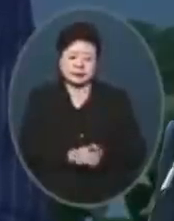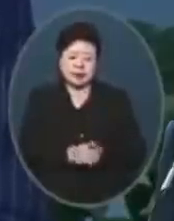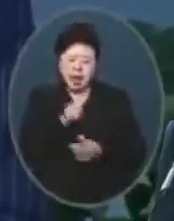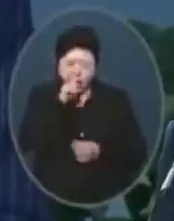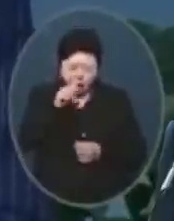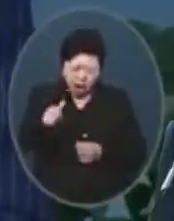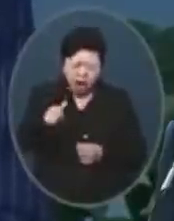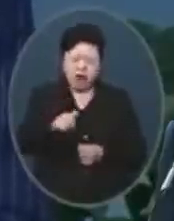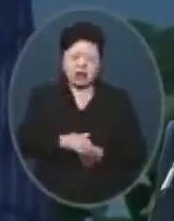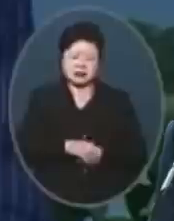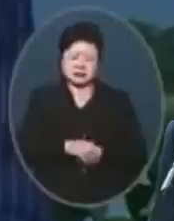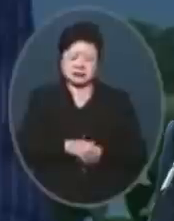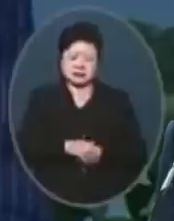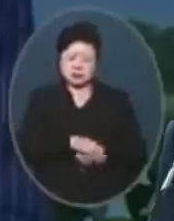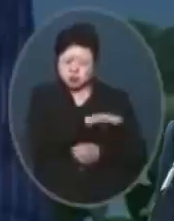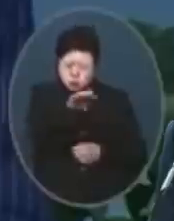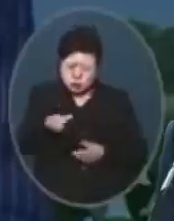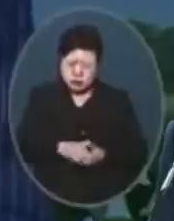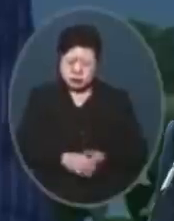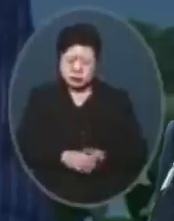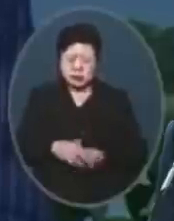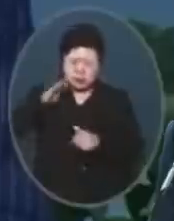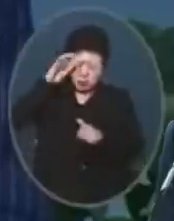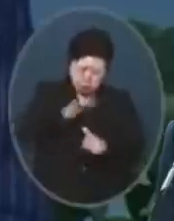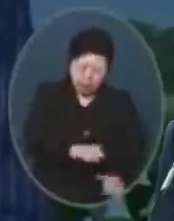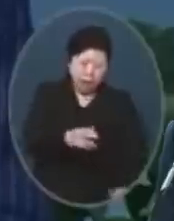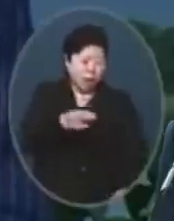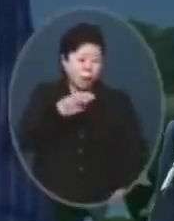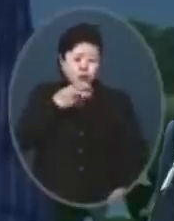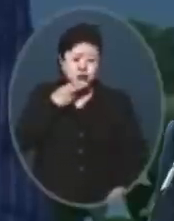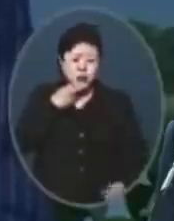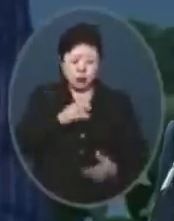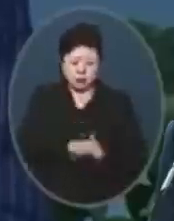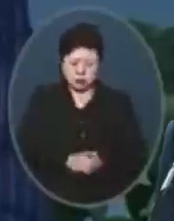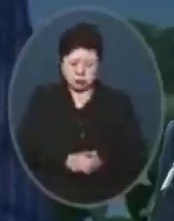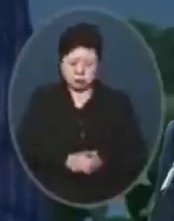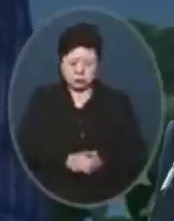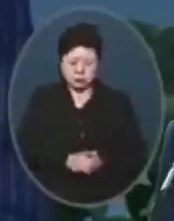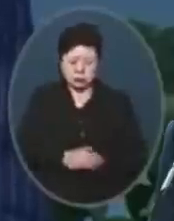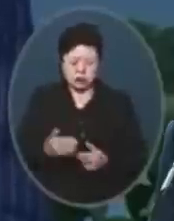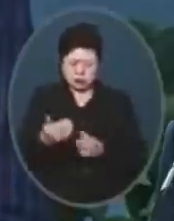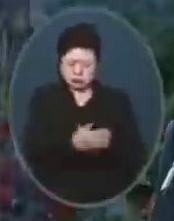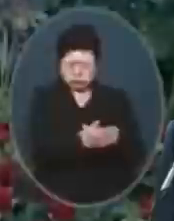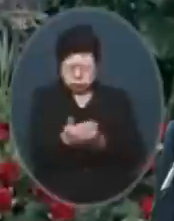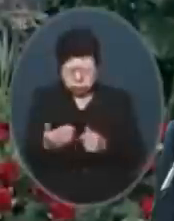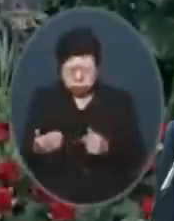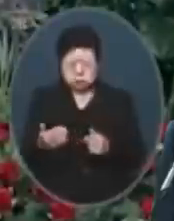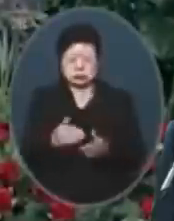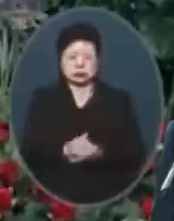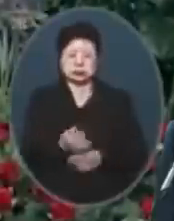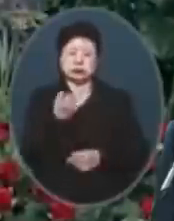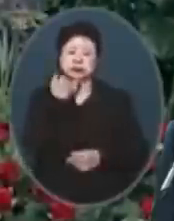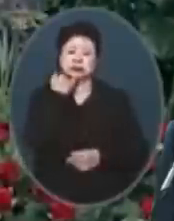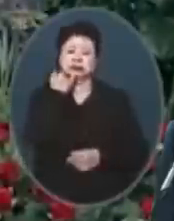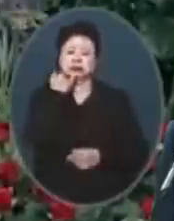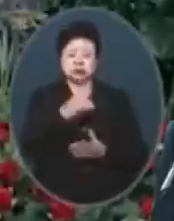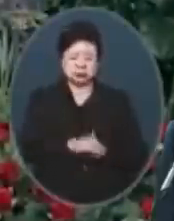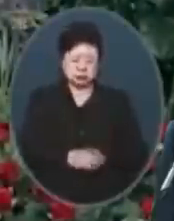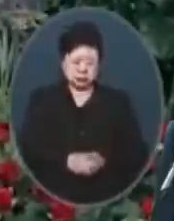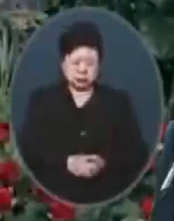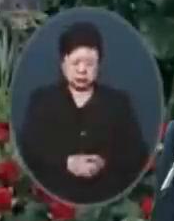절대로 우리가 패배자가 되지 않습니다. 우겨 싸도 쌓이지